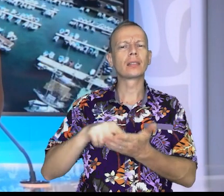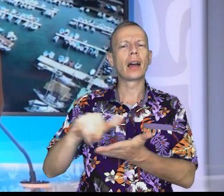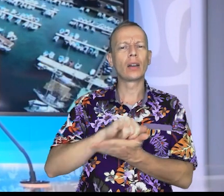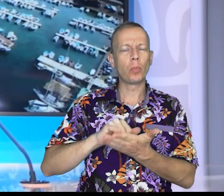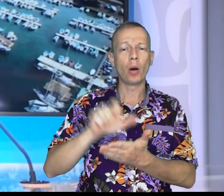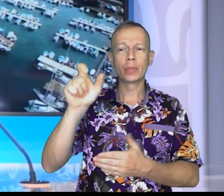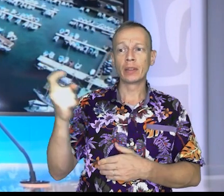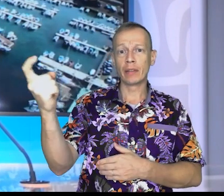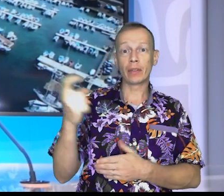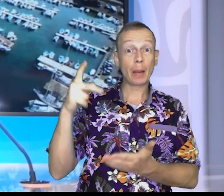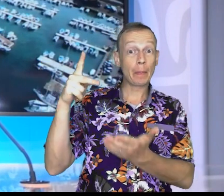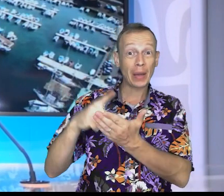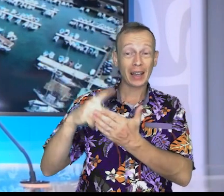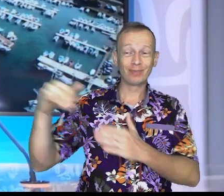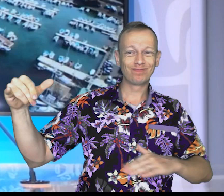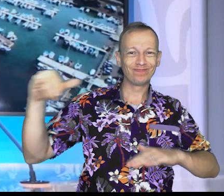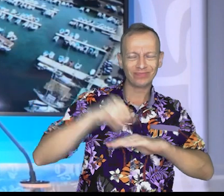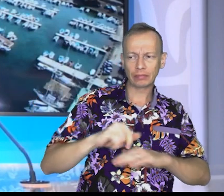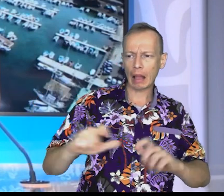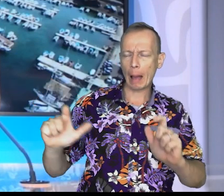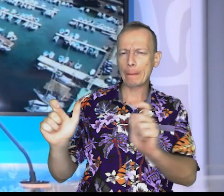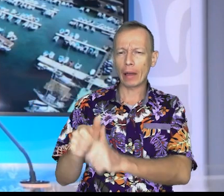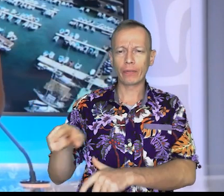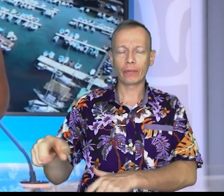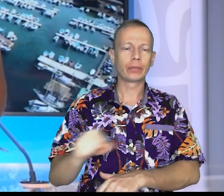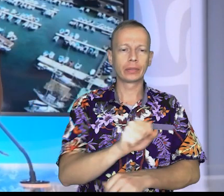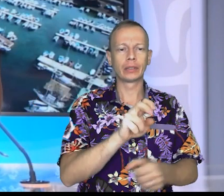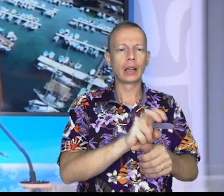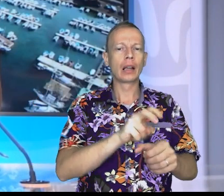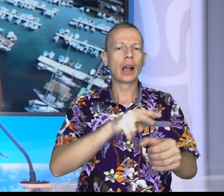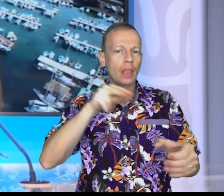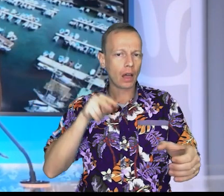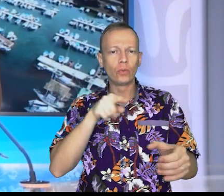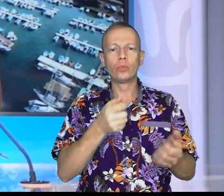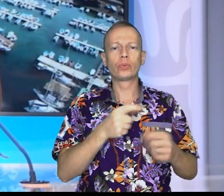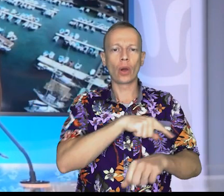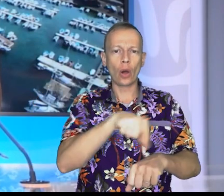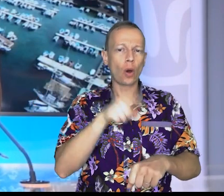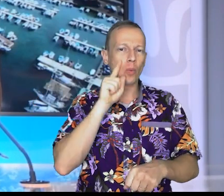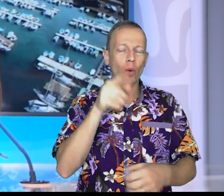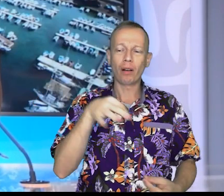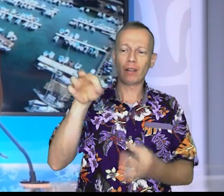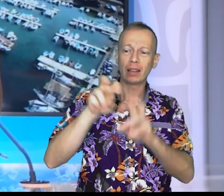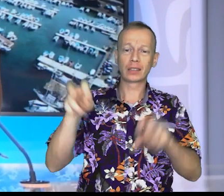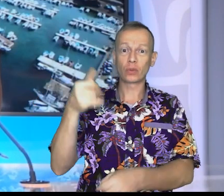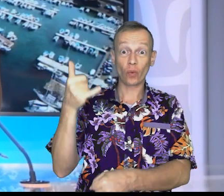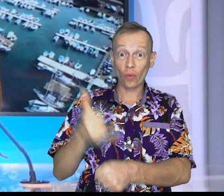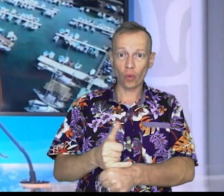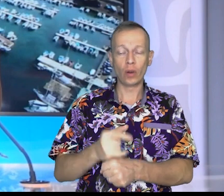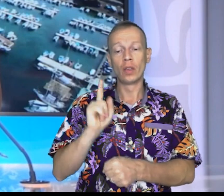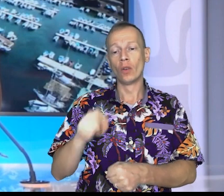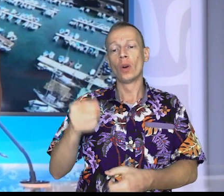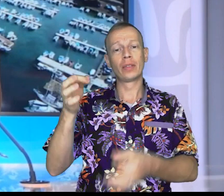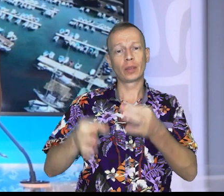passager en provenance de Paris a été interpellé et placé en garde à vue quelques heures. Il devra répondre de ses actes devant le juge du tribunal de première